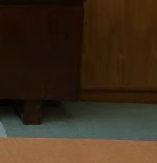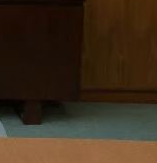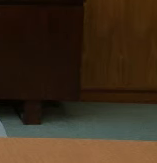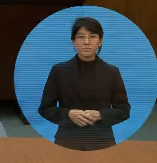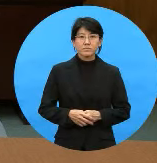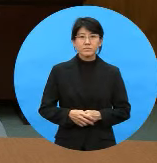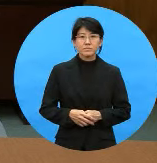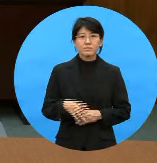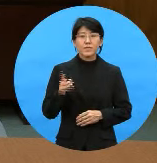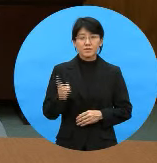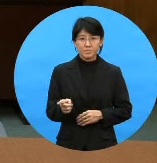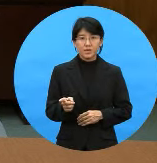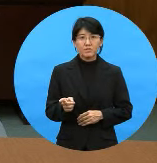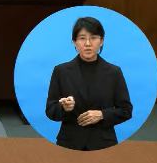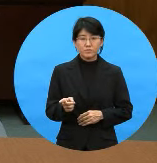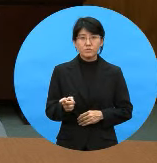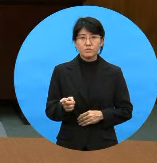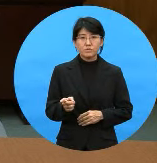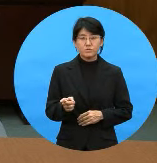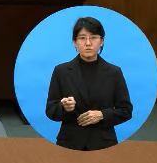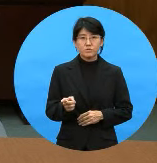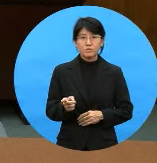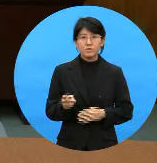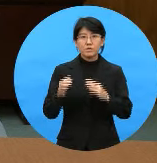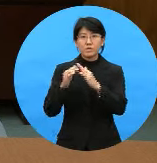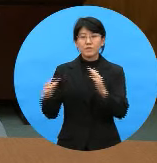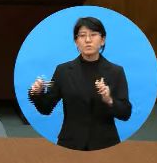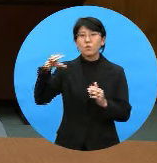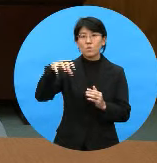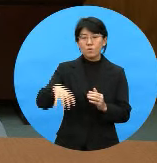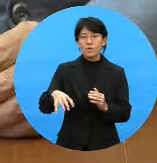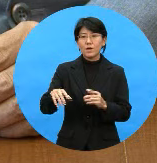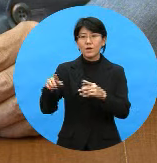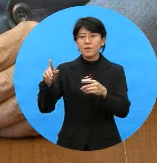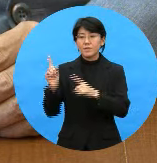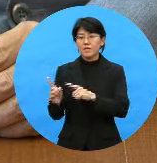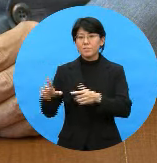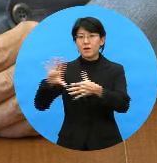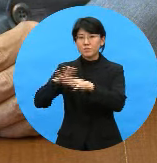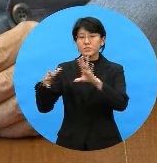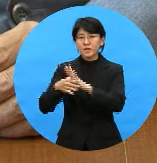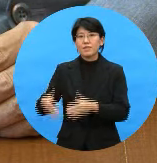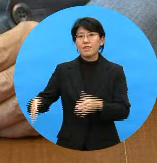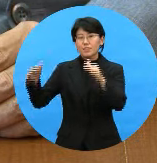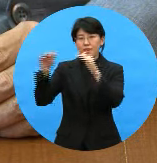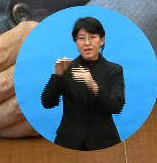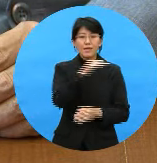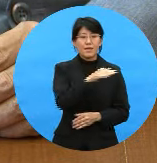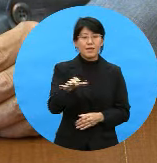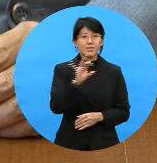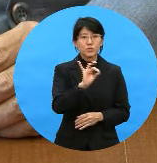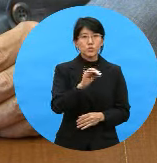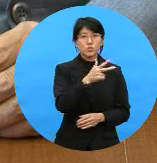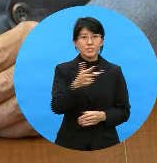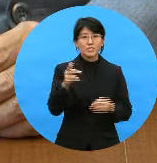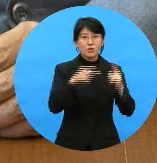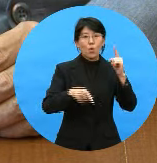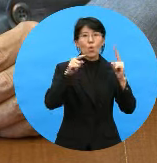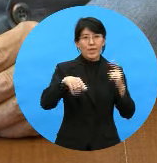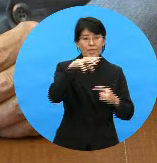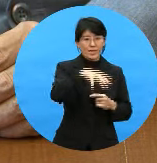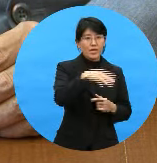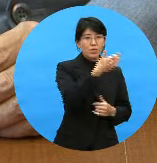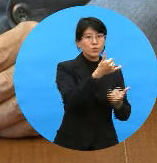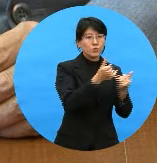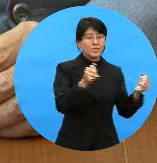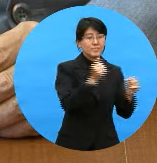続いて練馬アニメカーニバルをご紹介します。会場は練馬文化センター、平成辻公